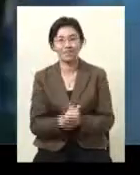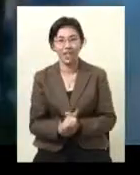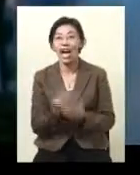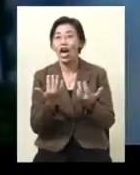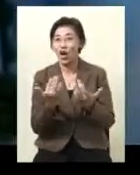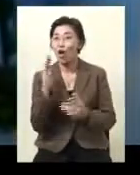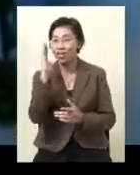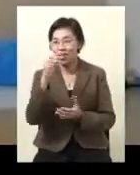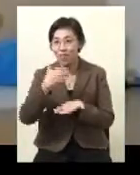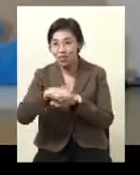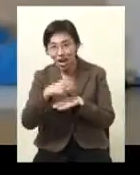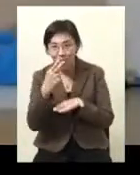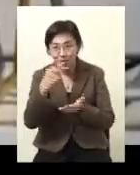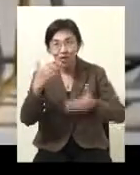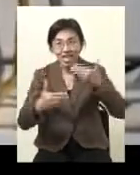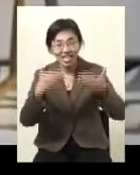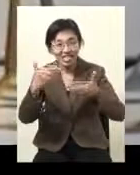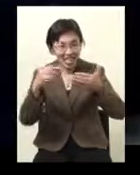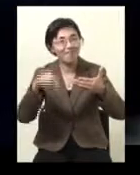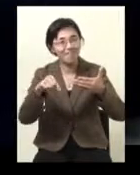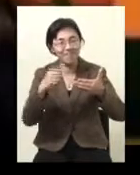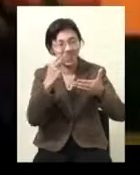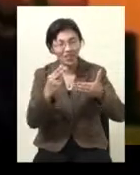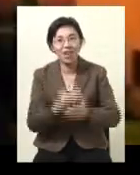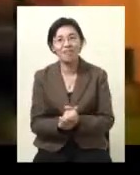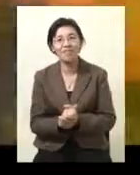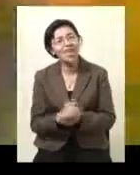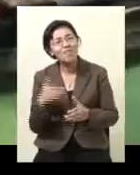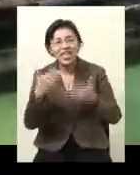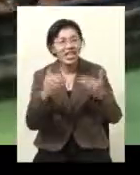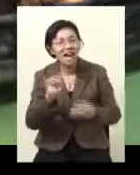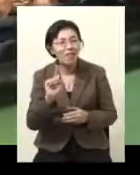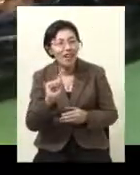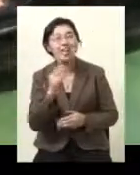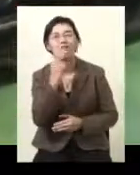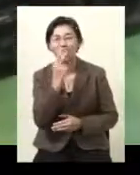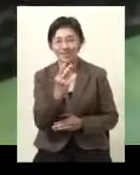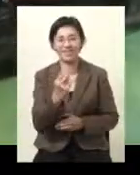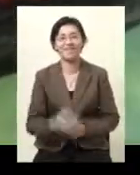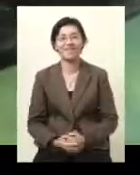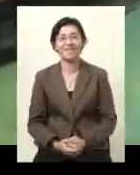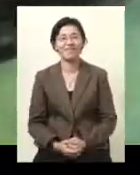เดี๋ยวช่วงหน้าค่ะเราไปดูกิจกรรมภายในเวเนเซียกันค่ะว่าจะมีอะไรกันบ้าง